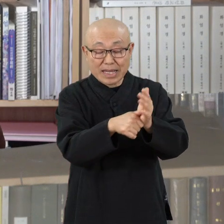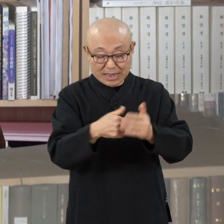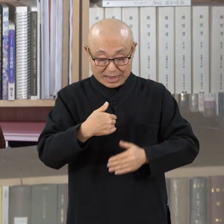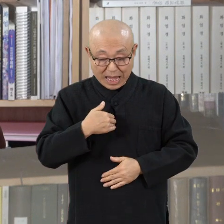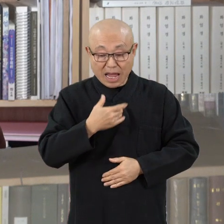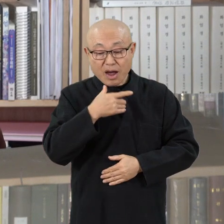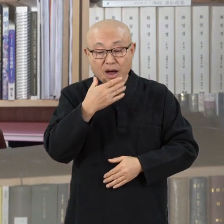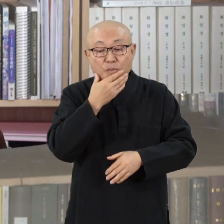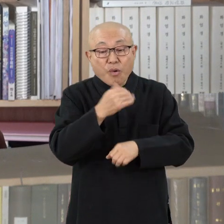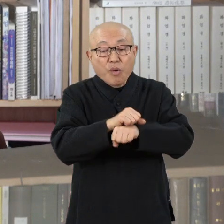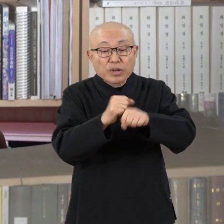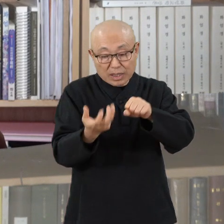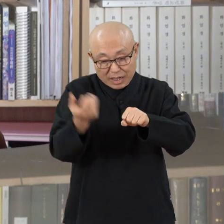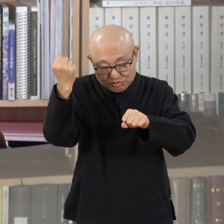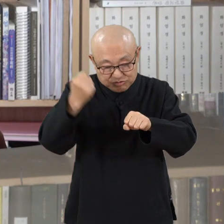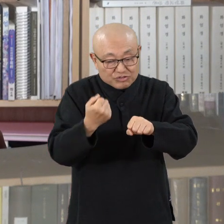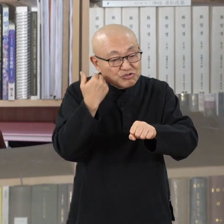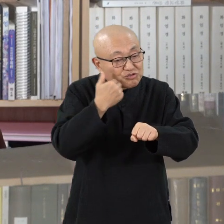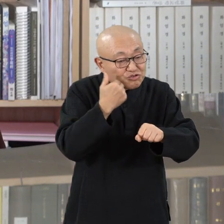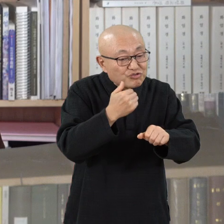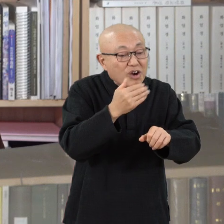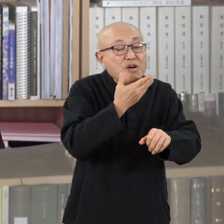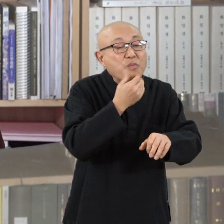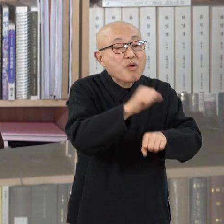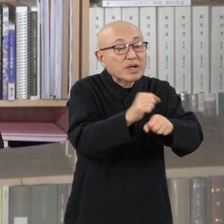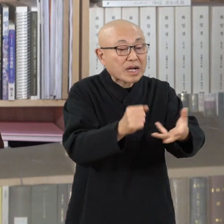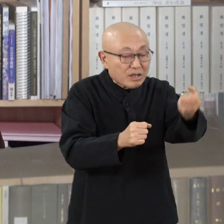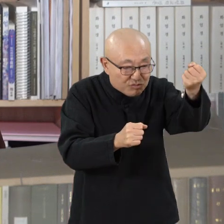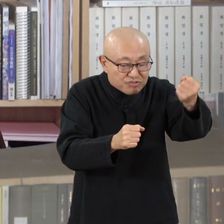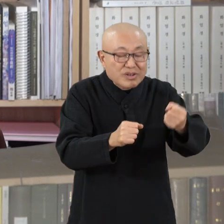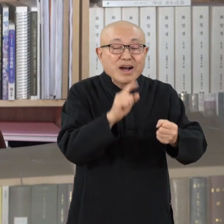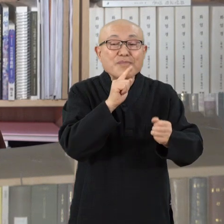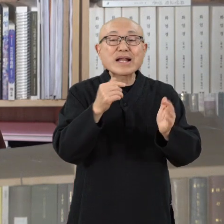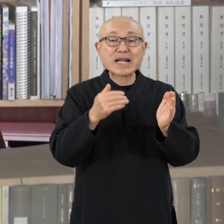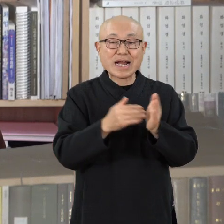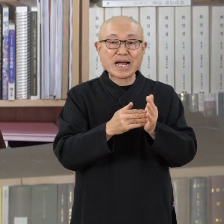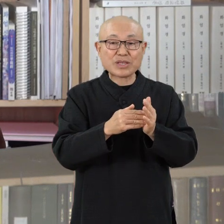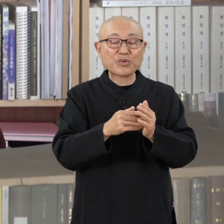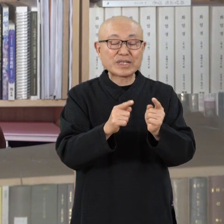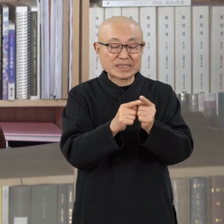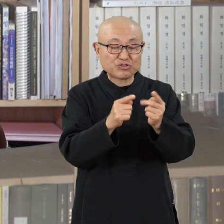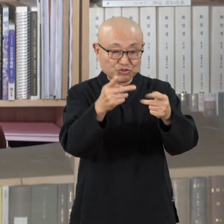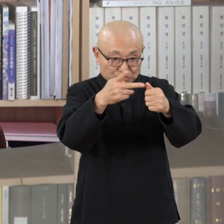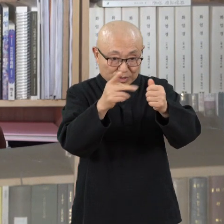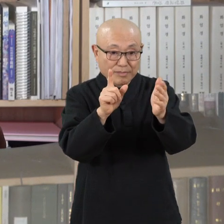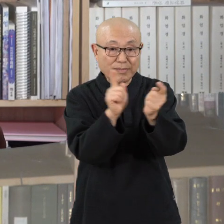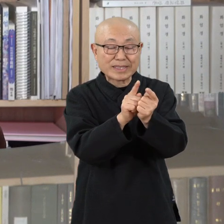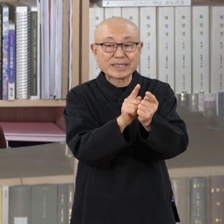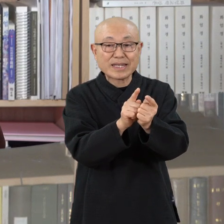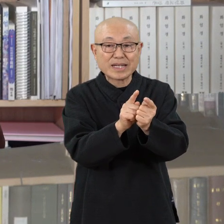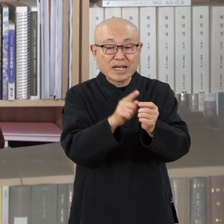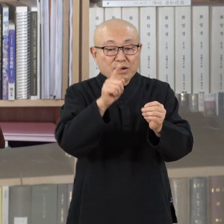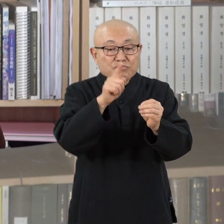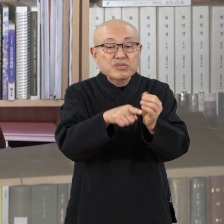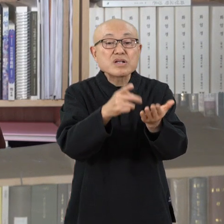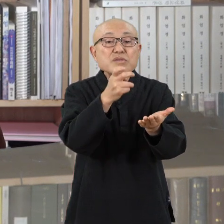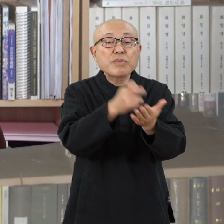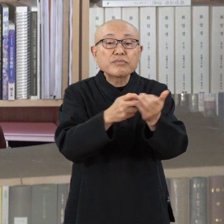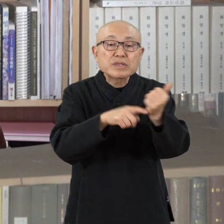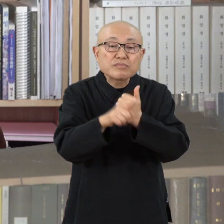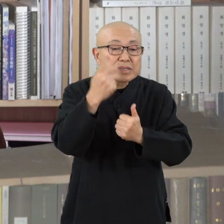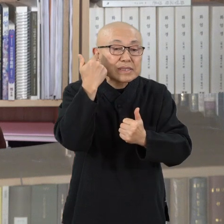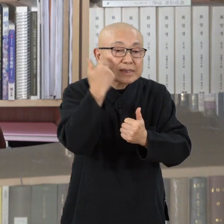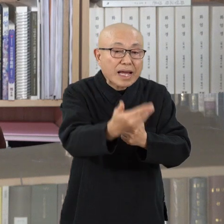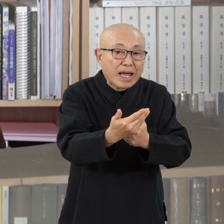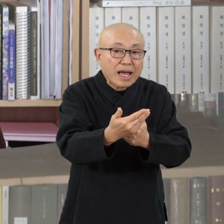짓는 공덕은 그들의 공덕이다. 그리고 오늘 다시 천동산에 올라가서 불법의 대의는